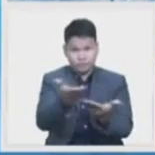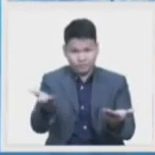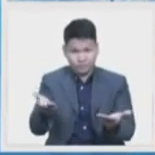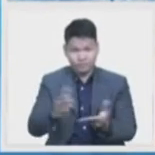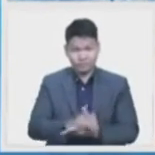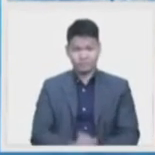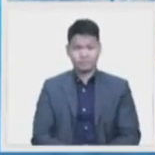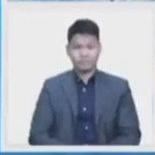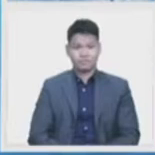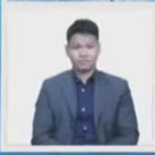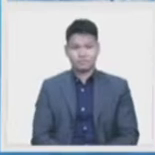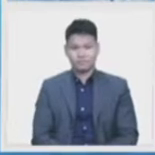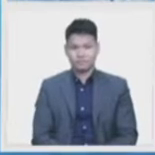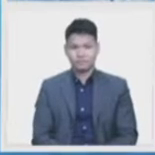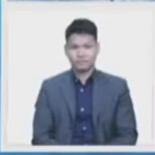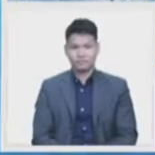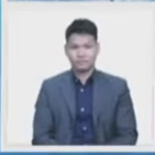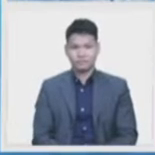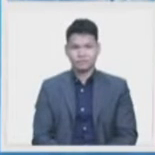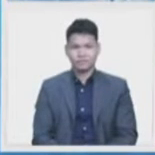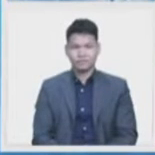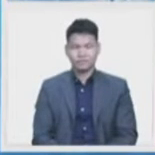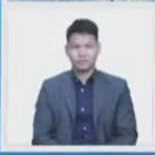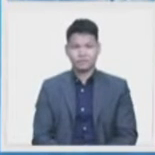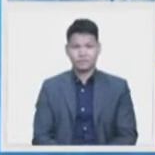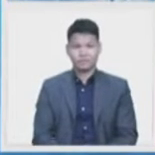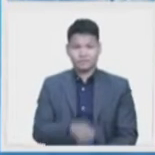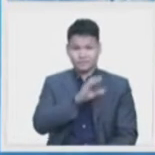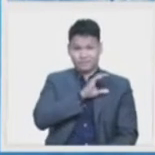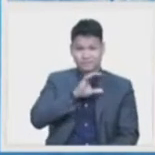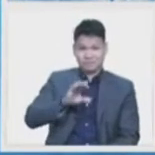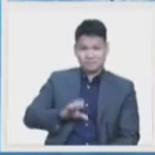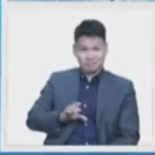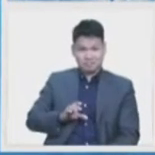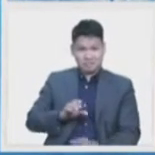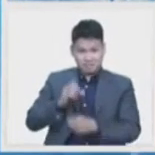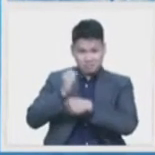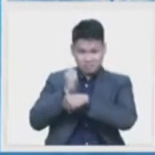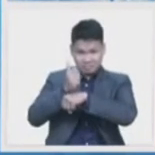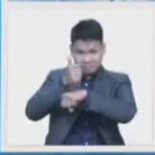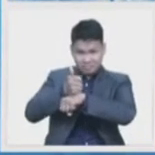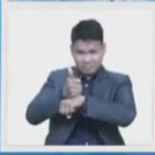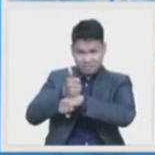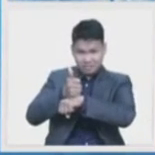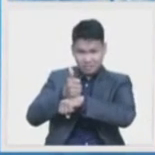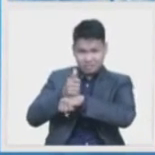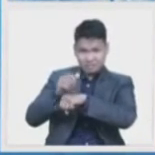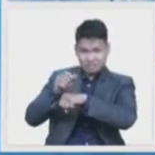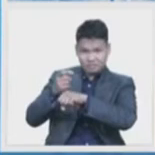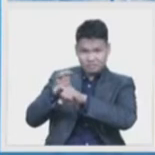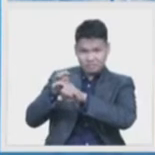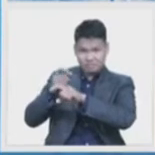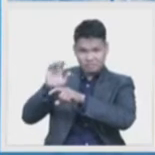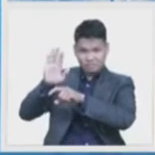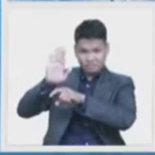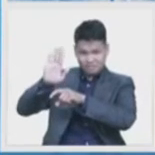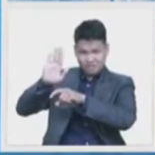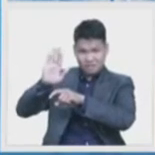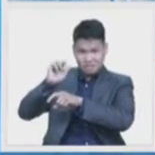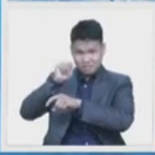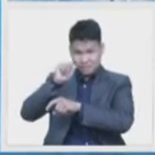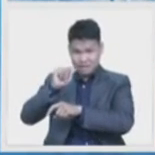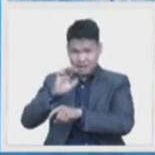woman? Si Kristo ba nahimo diha pinaagi sa babay? Unsabay buti pasabot ni ini